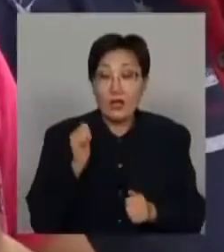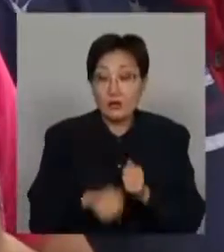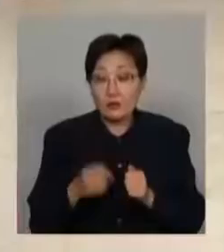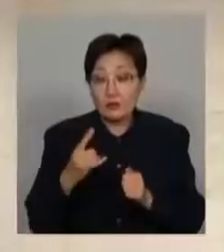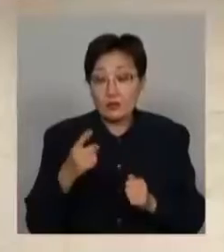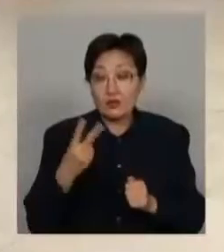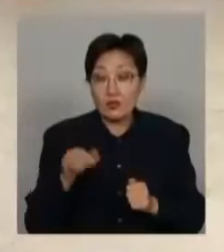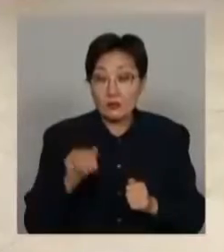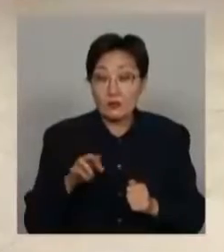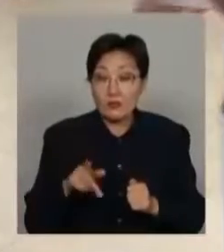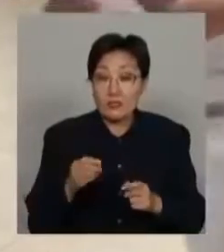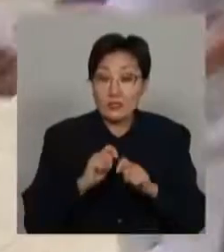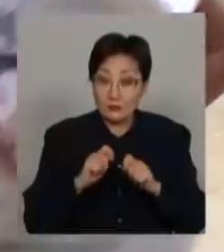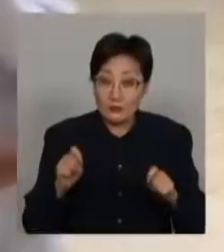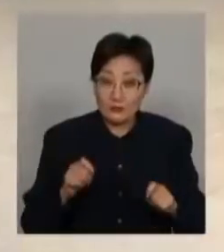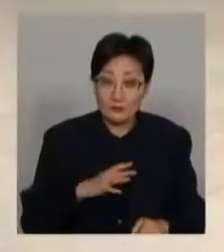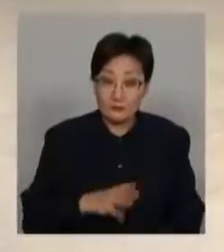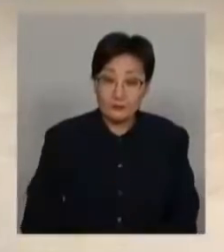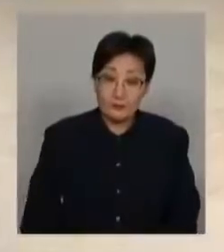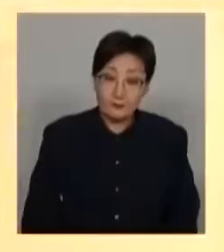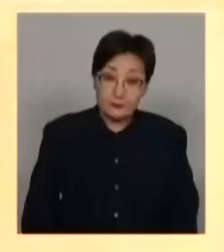әрқайсысына 20 мың теңге берілді.